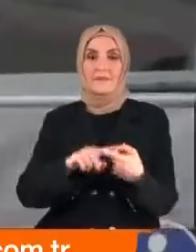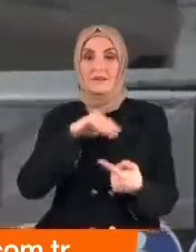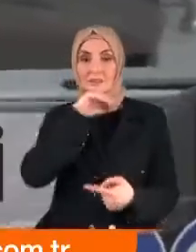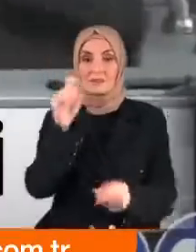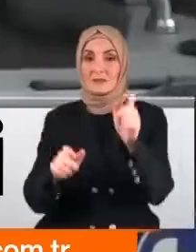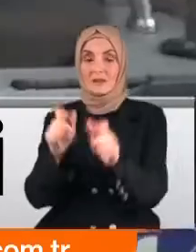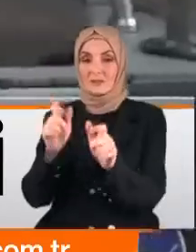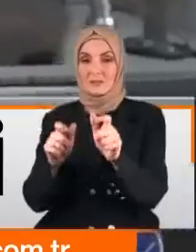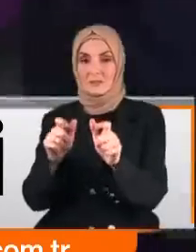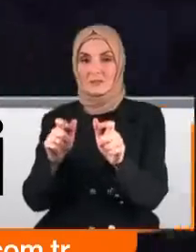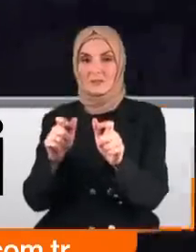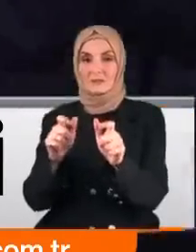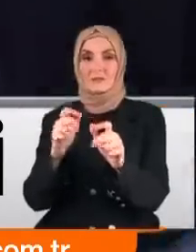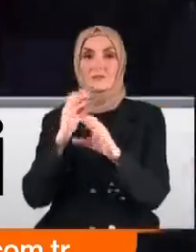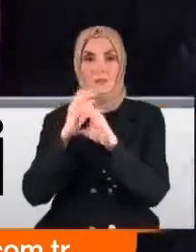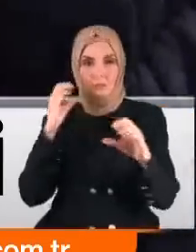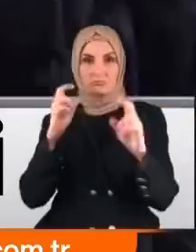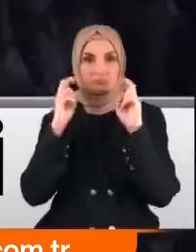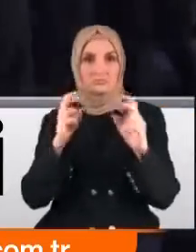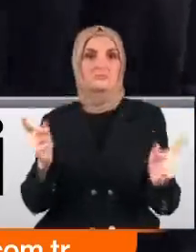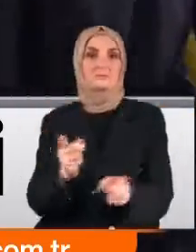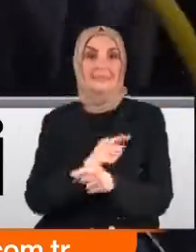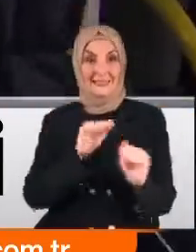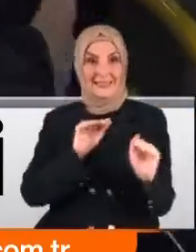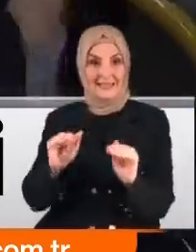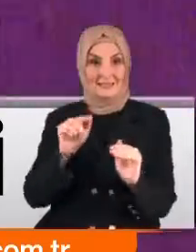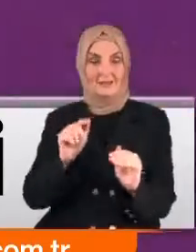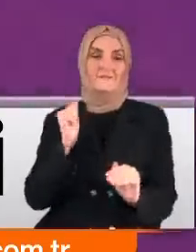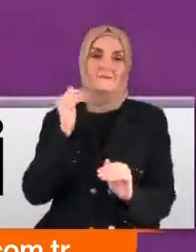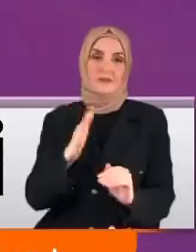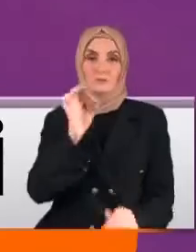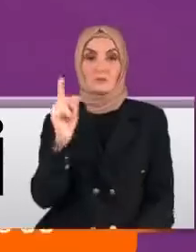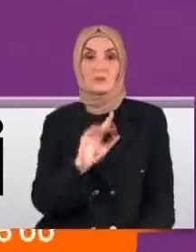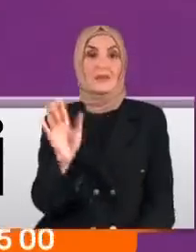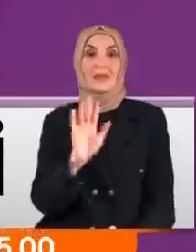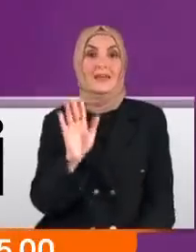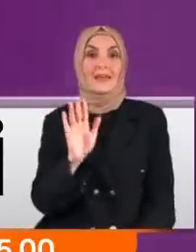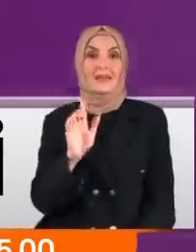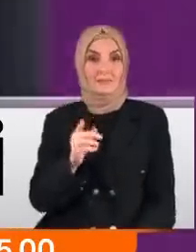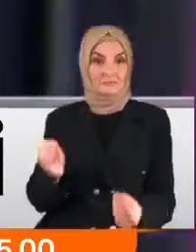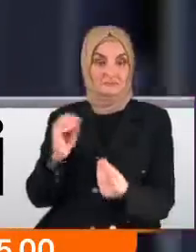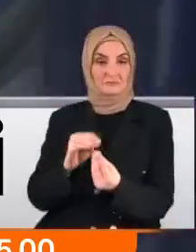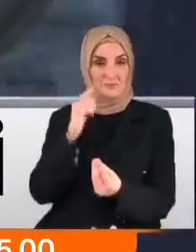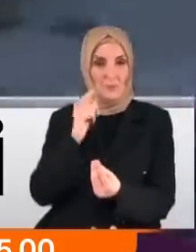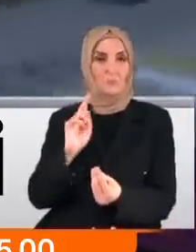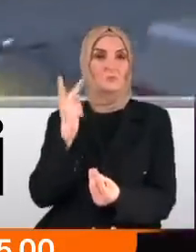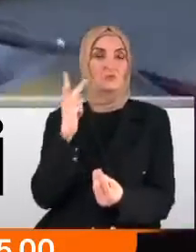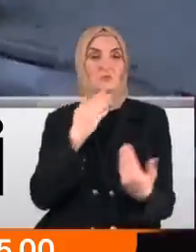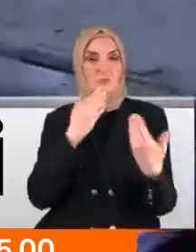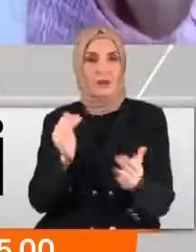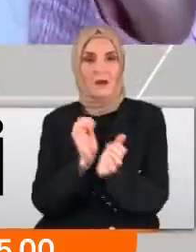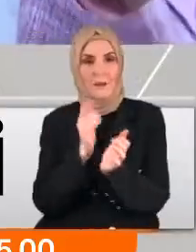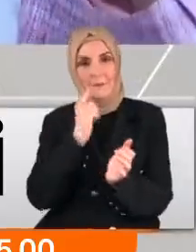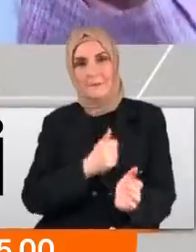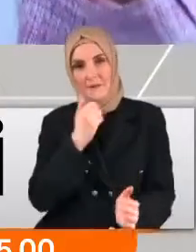verilen toplu ulaşım desteği artırıldı. %50'lik zammın müjdesini Aile ve Sosyal Hizmetler Bakanı Derya Yanık